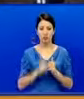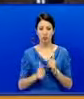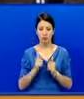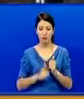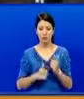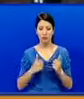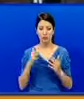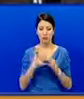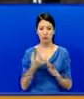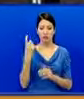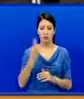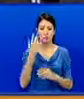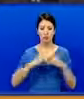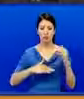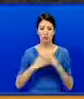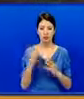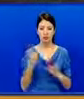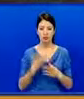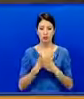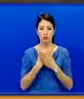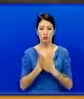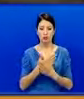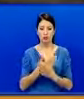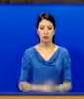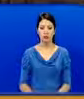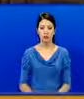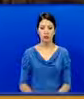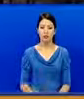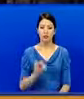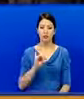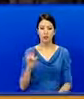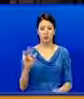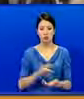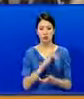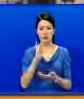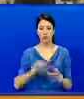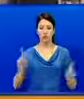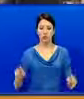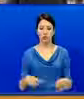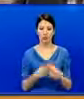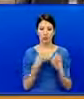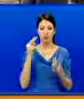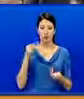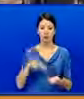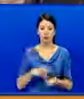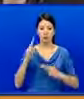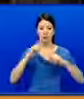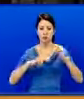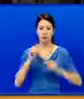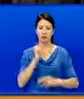қожалықтарды қолдауымыз керек екенін байқадым. Арыс ажарына ажар қосып келеді. Құрылыс қарқын алған. Негізгі